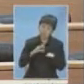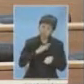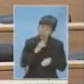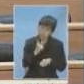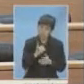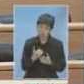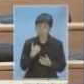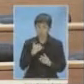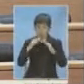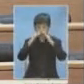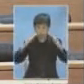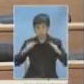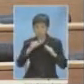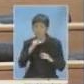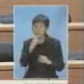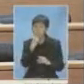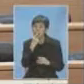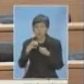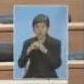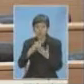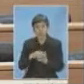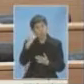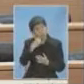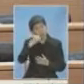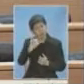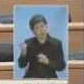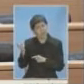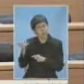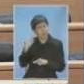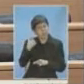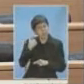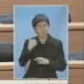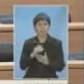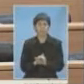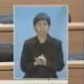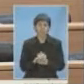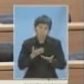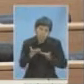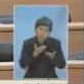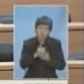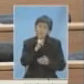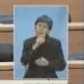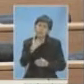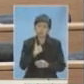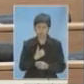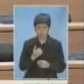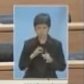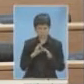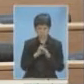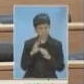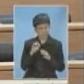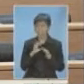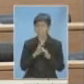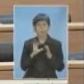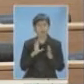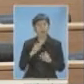ครับมีเสื้อแดงอยู่ข้างนอกวันแล้ววันเล่าวันนี้ยังมีเลยครับปรึกษาท่านก็พูดทำนองว่าไม่ใช่เกี่ยวข้องกับเรื่องสภ